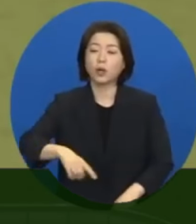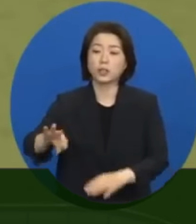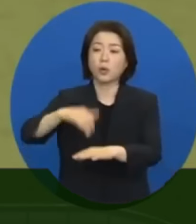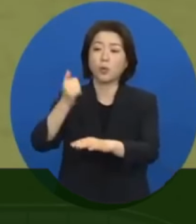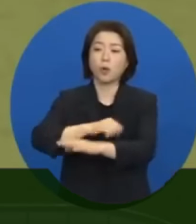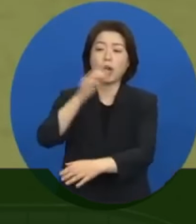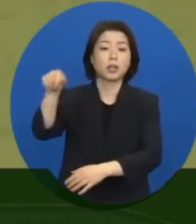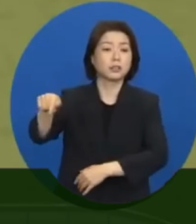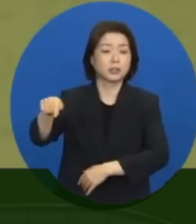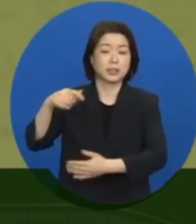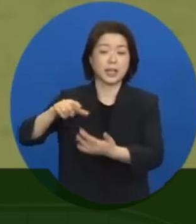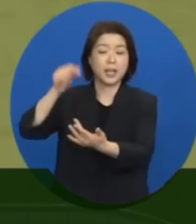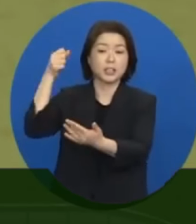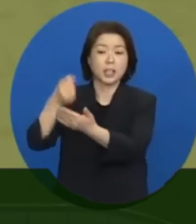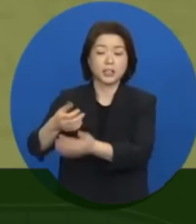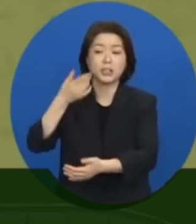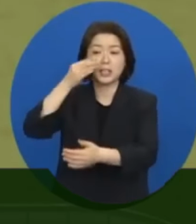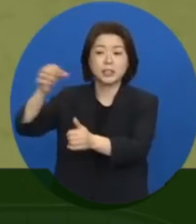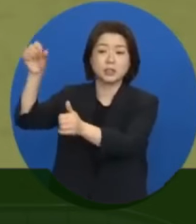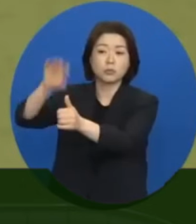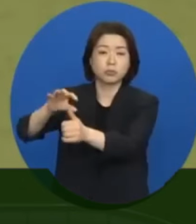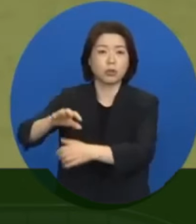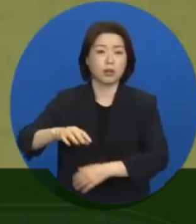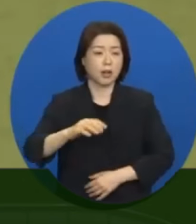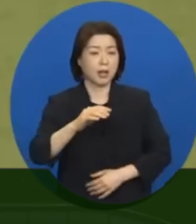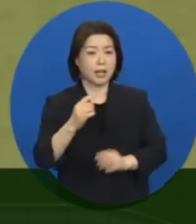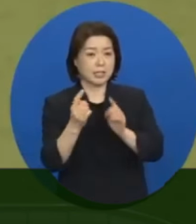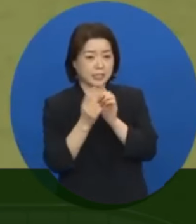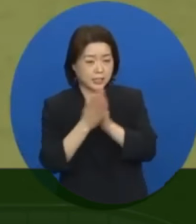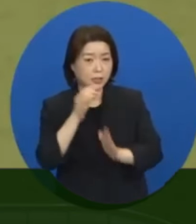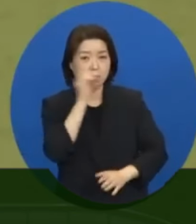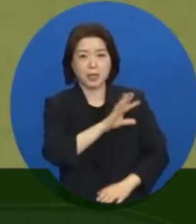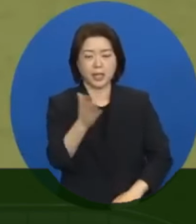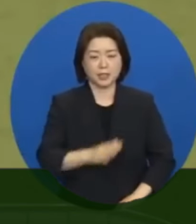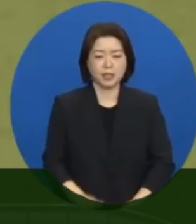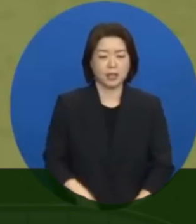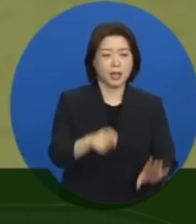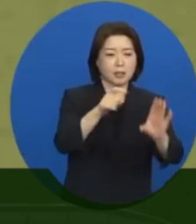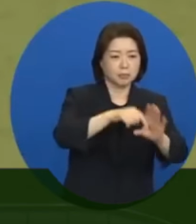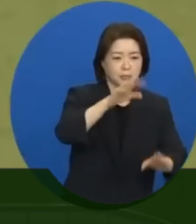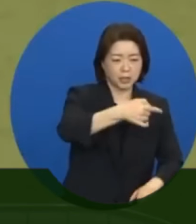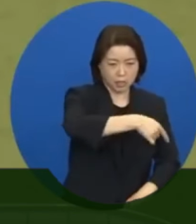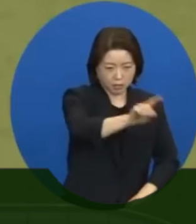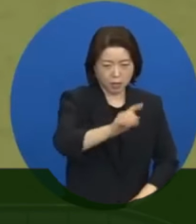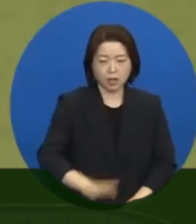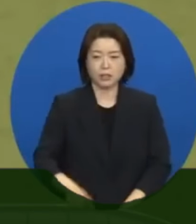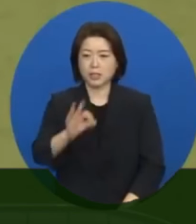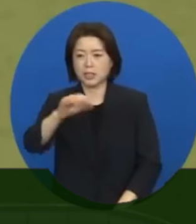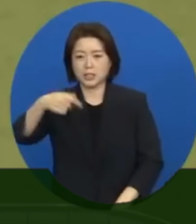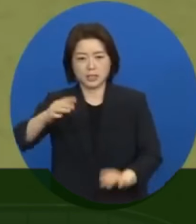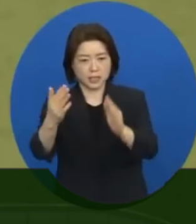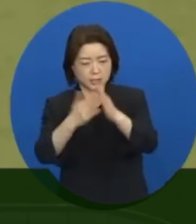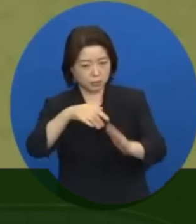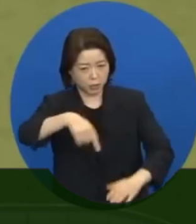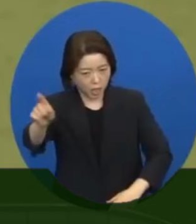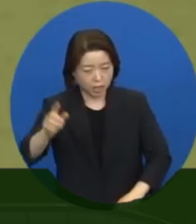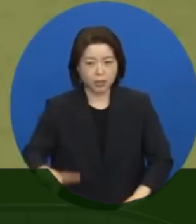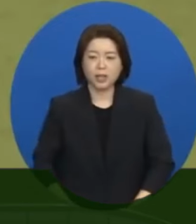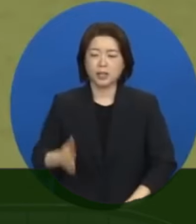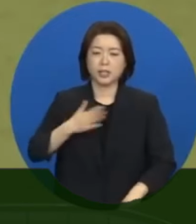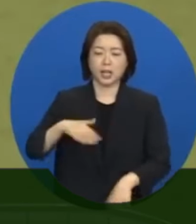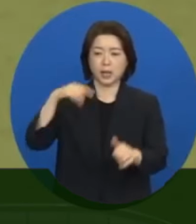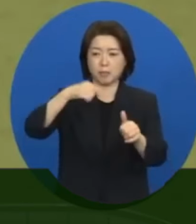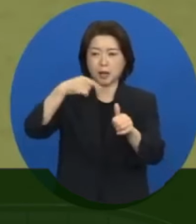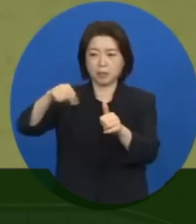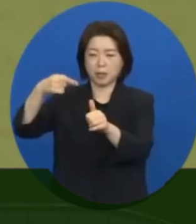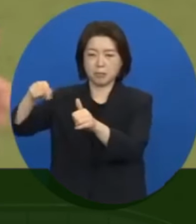왕이니까 기름 부어 이렇게 하지 않고 베들레헴으로 가라 이세의 집으로 가라 내가 지시할 사람에게 그라 왜